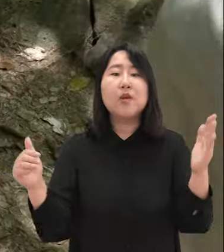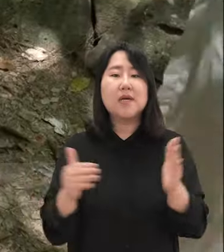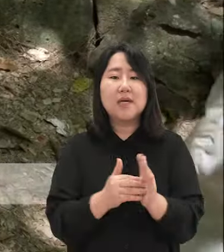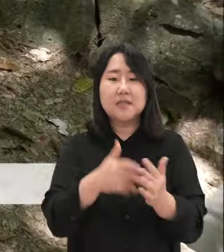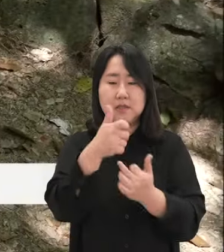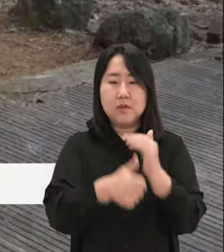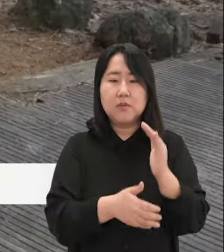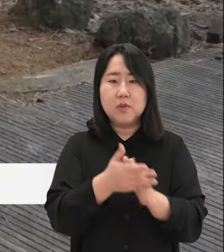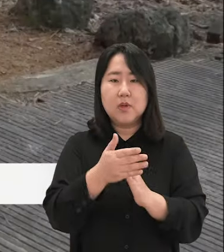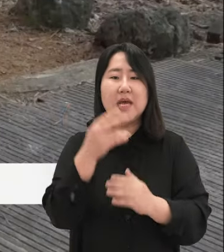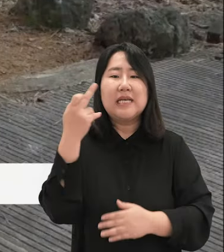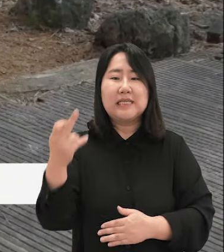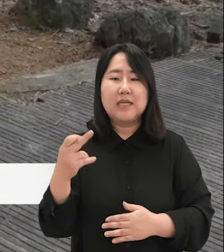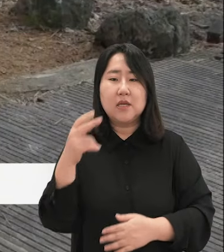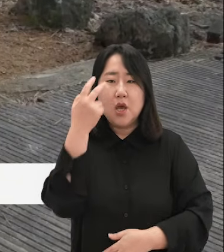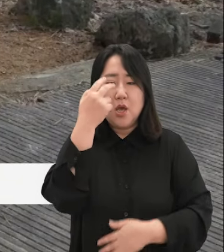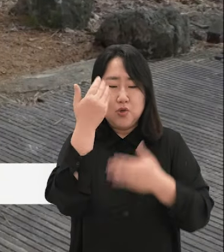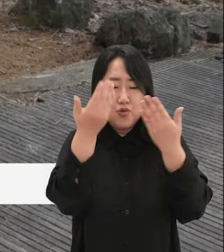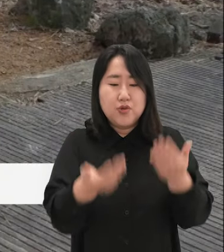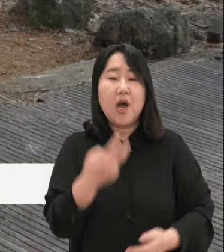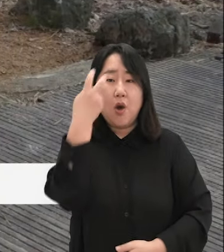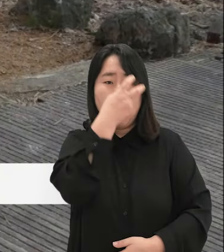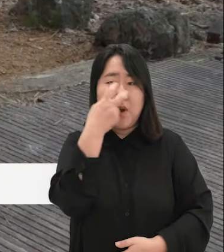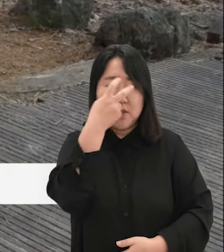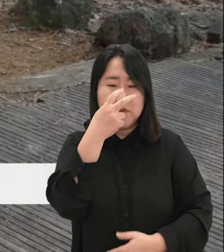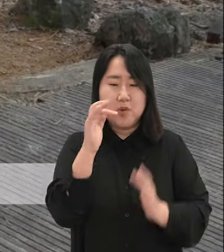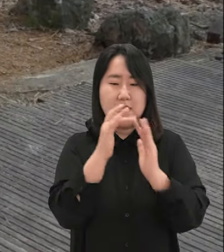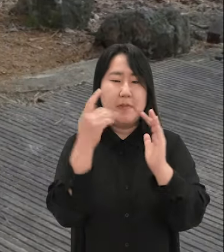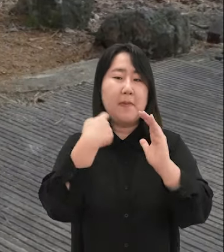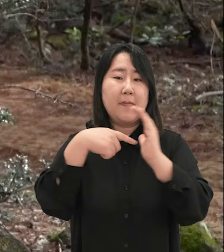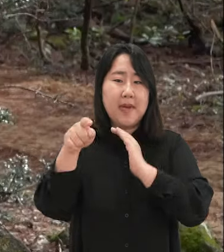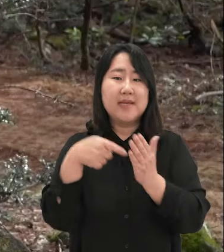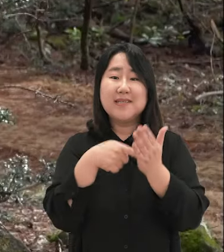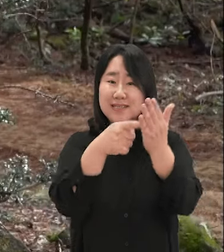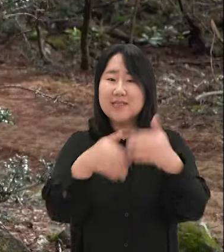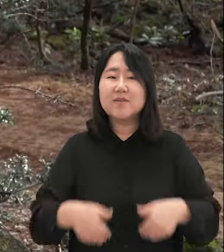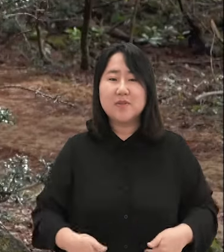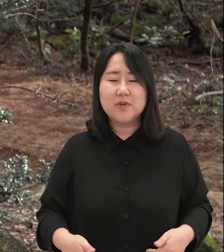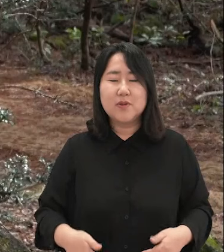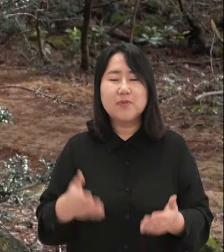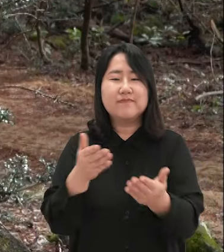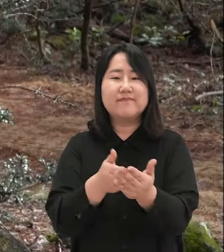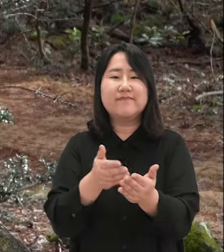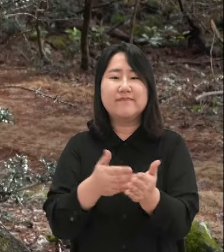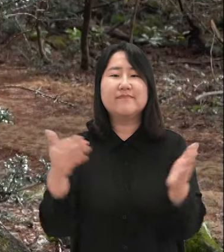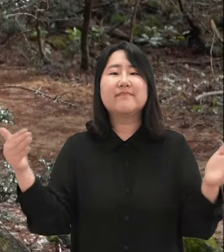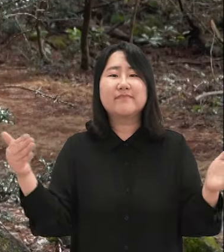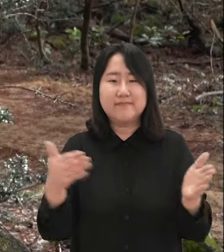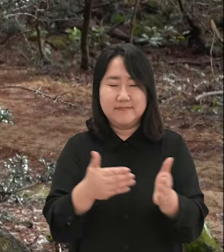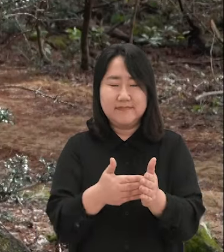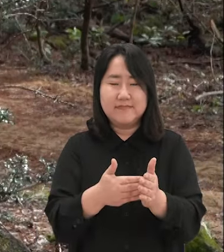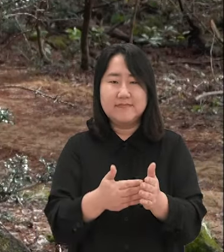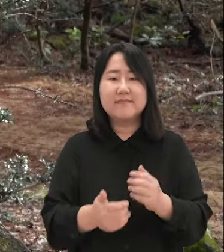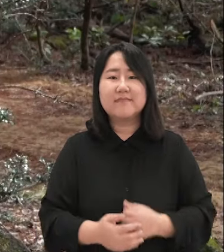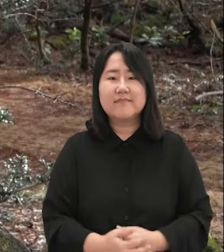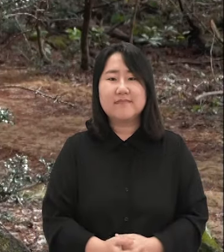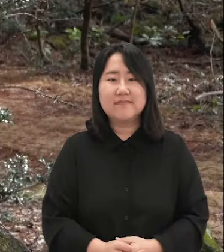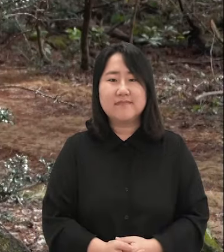5일까지 서귀포시 산림 휴양 관리소 이메일을 통해 신청하시면 됩니다 지금까지 서귀포시에서